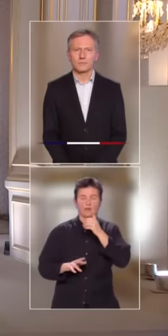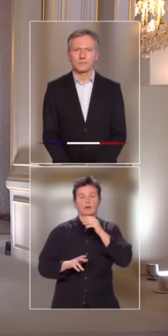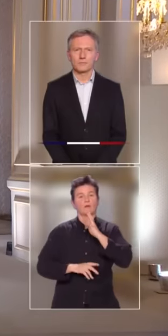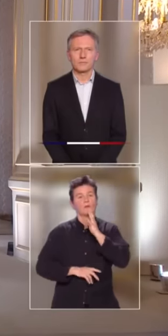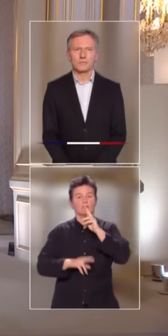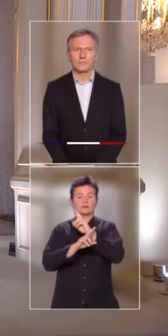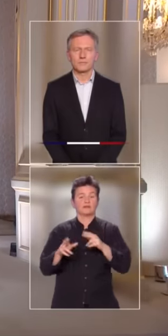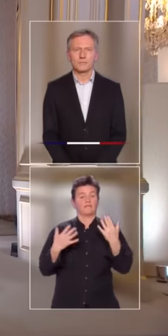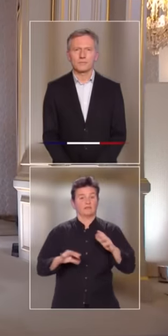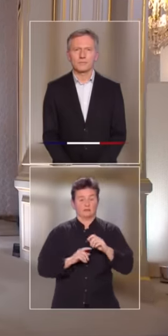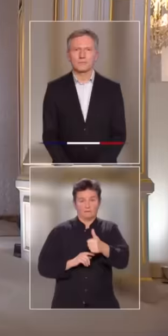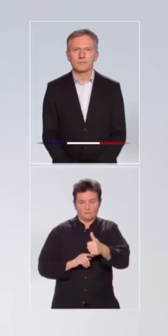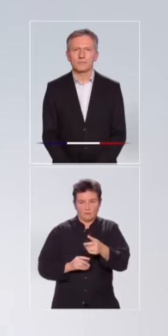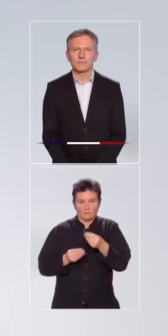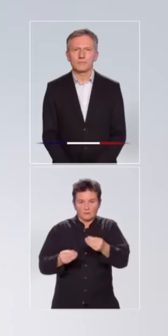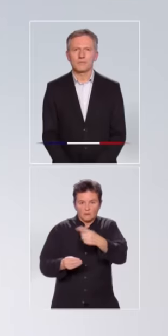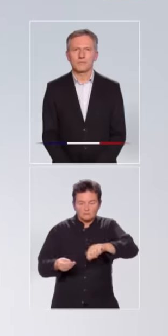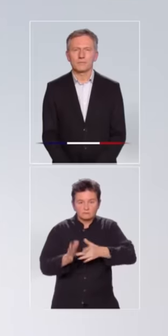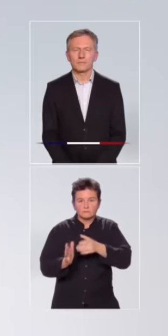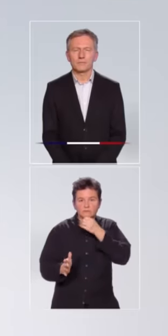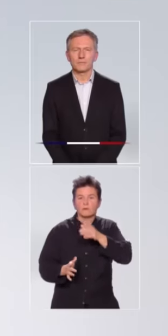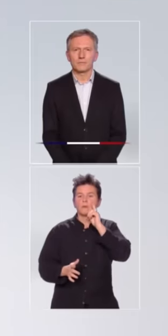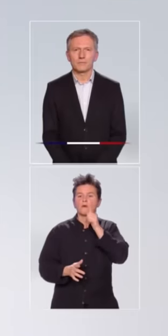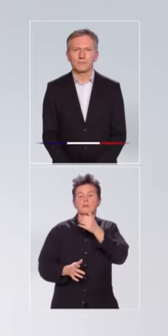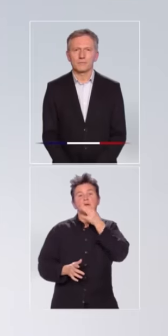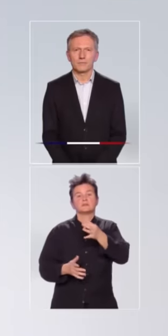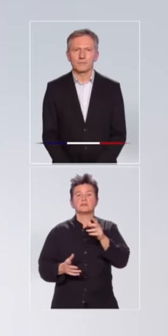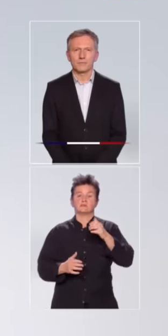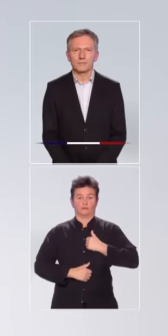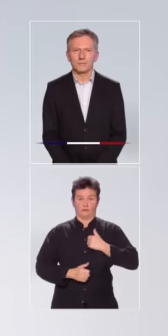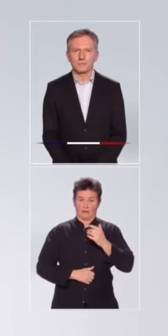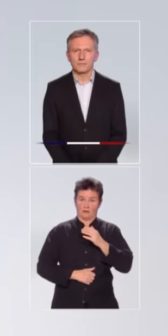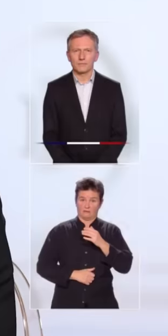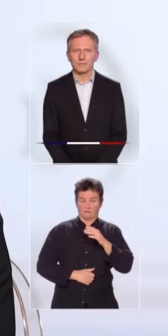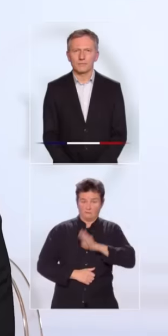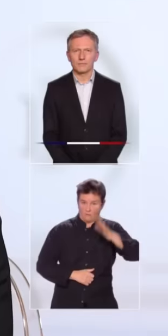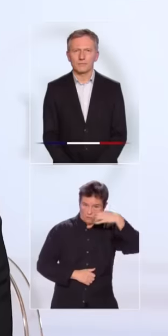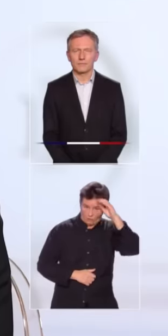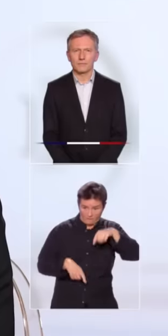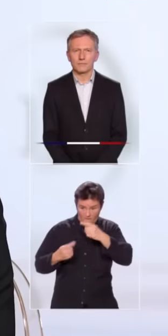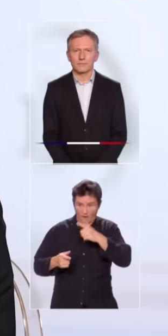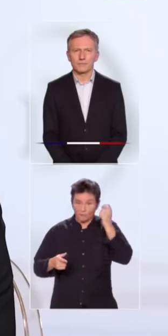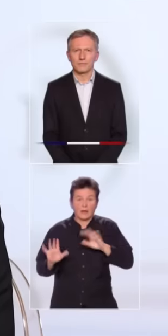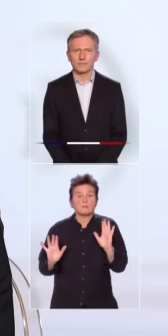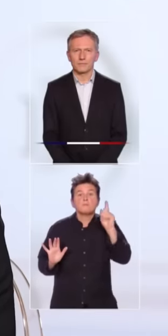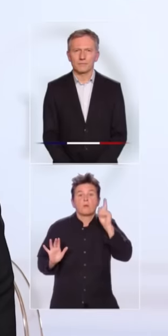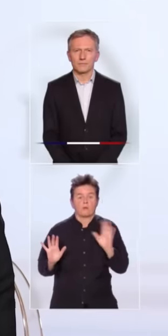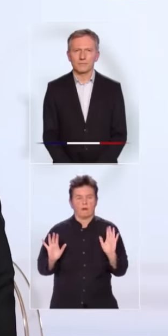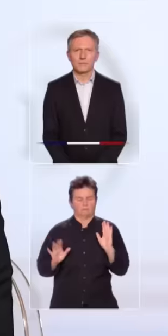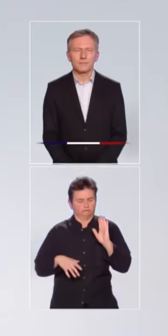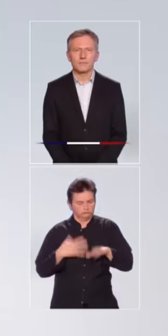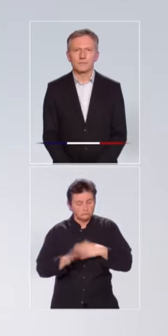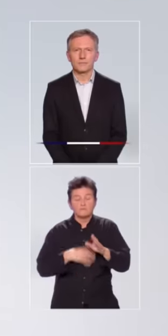vous avez sidéré tout le monde en refusant d'exclure l'envoi de troupes occidentales en Ukraine. Vous avez, quelques jours plus